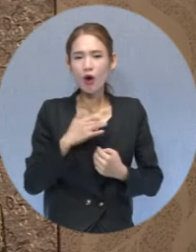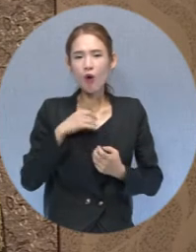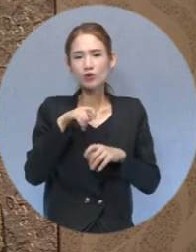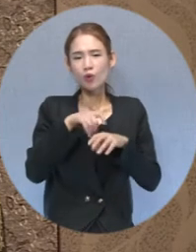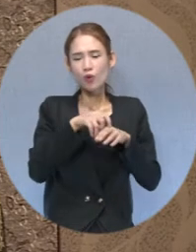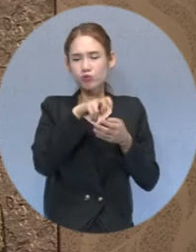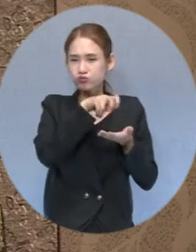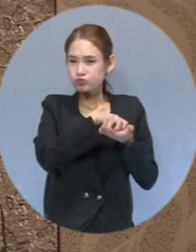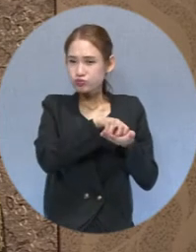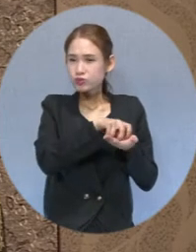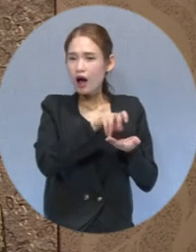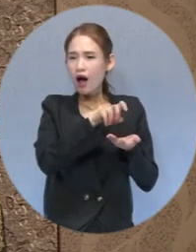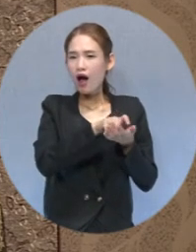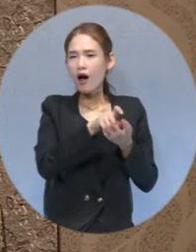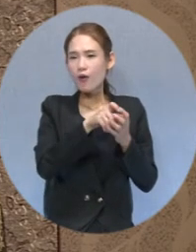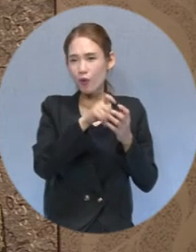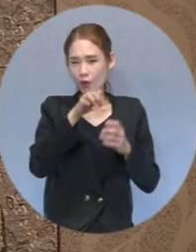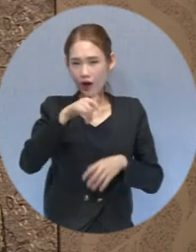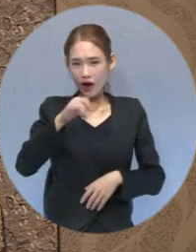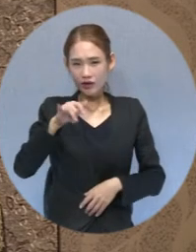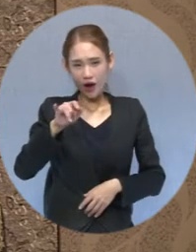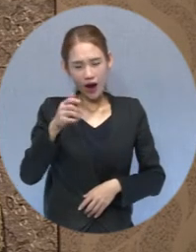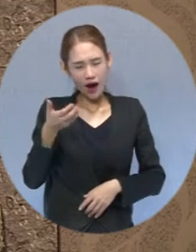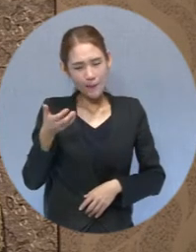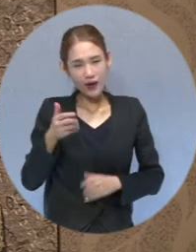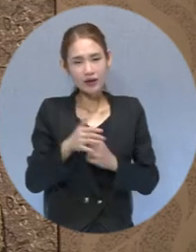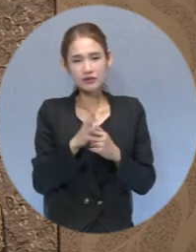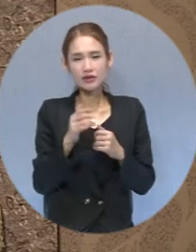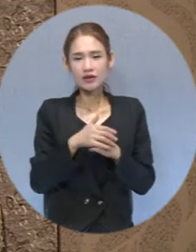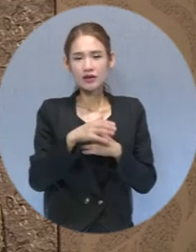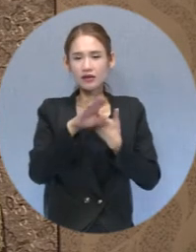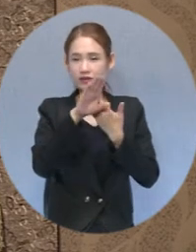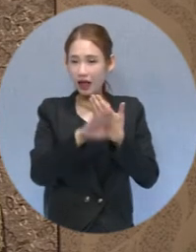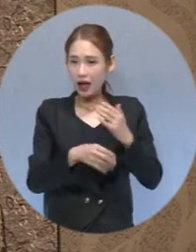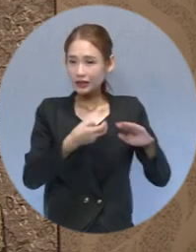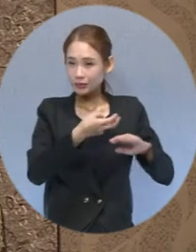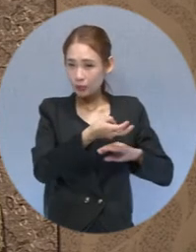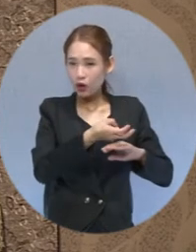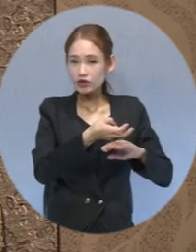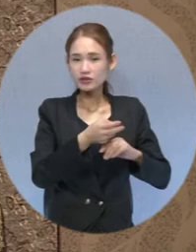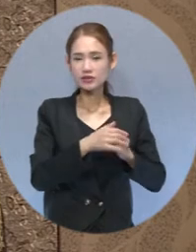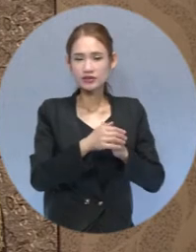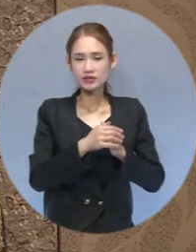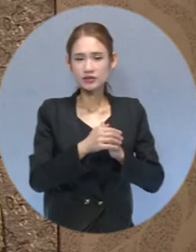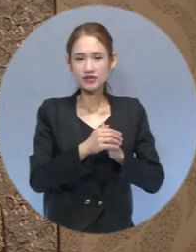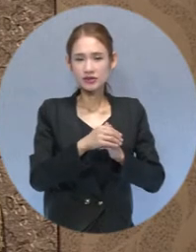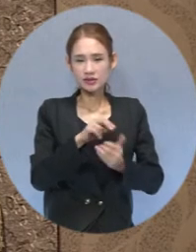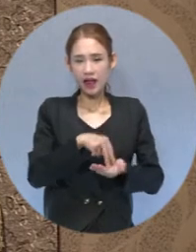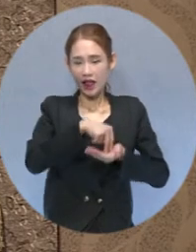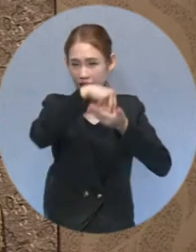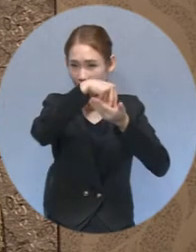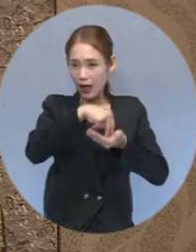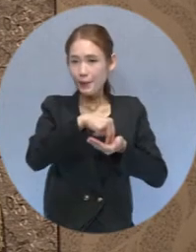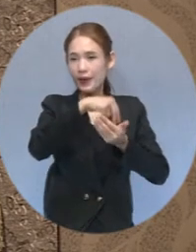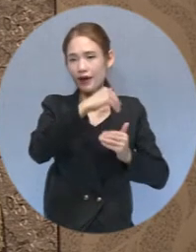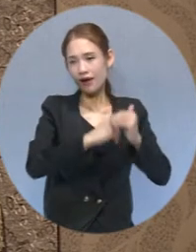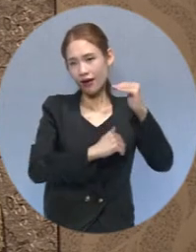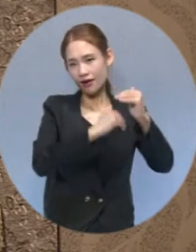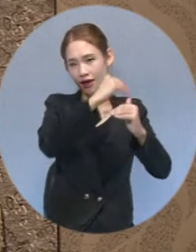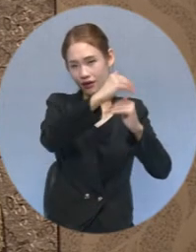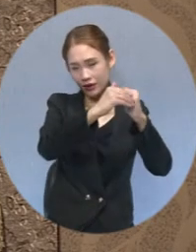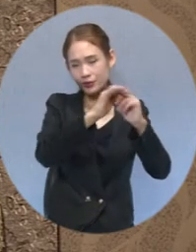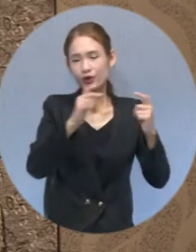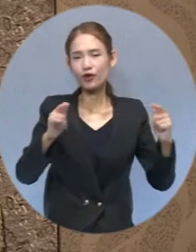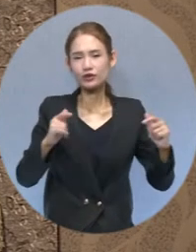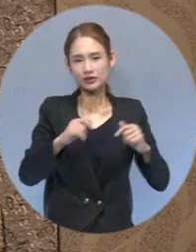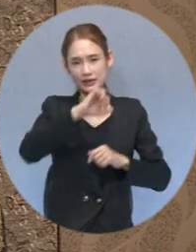네. 그분들이 편하게 탈 수 있으려면 이제 저상버스, 엘리베이터, 에스컬레이터. 그러니까요. 그러니까 저희들이 활용할 수 있는 예산